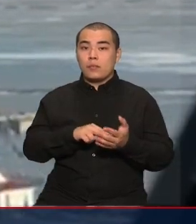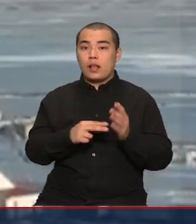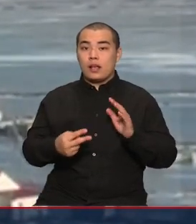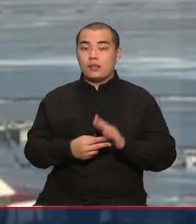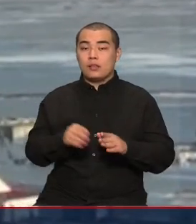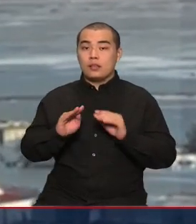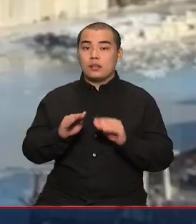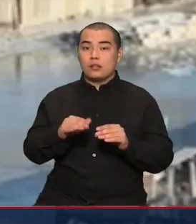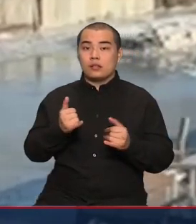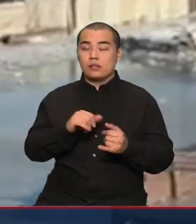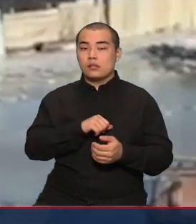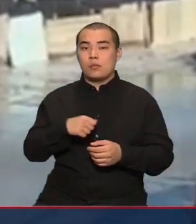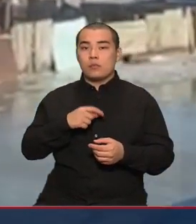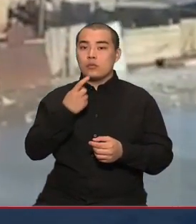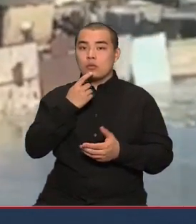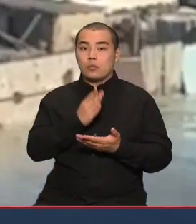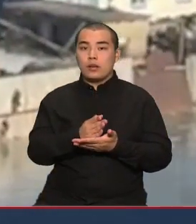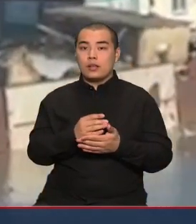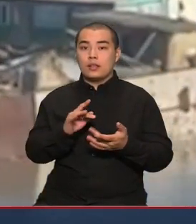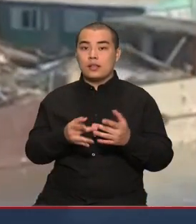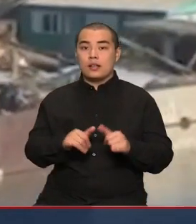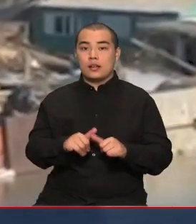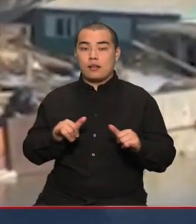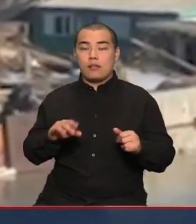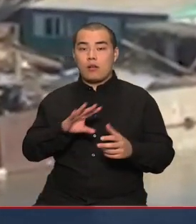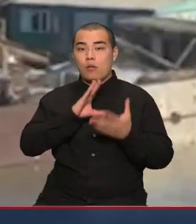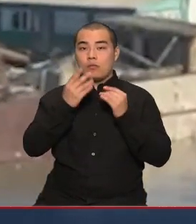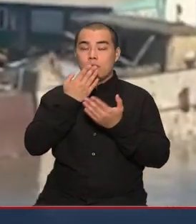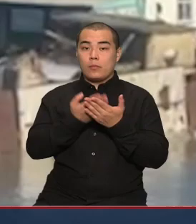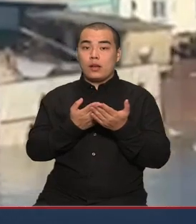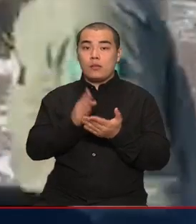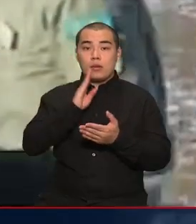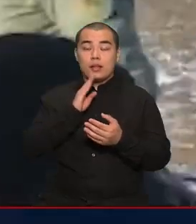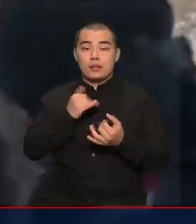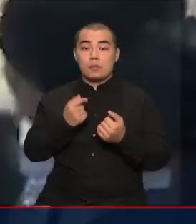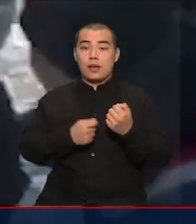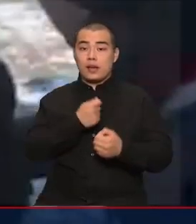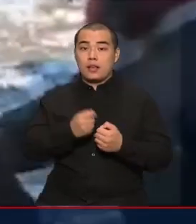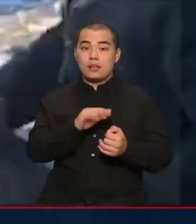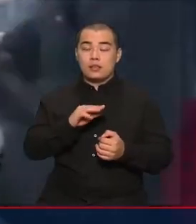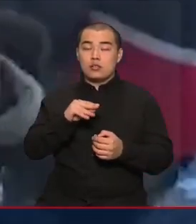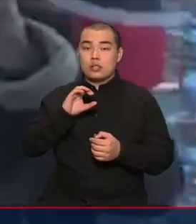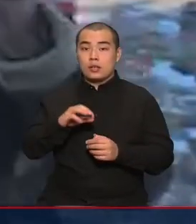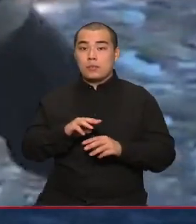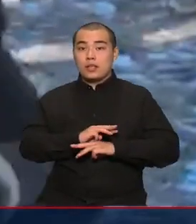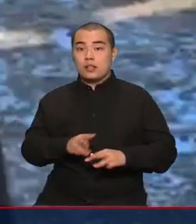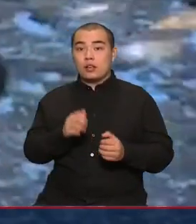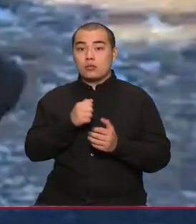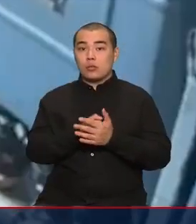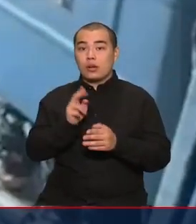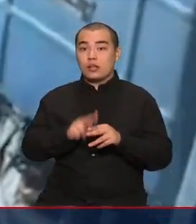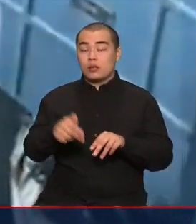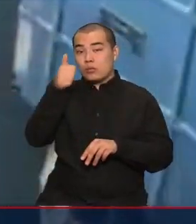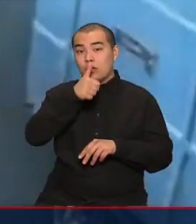жасау жағы нашар. Демек, цифрлық даму, экология, су ресурста және төтенше жағдайлар министрліктері бірлесе, жыл соңына дейін